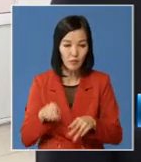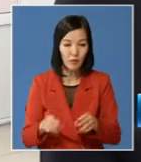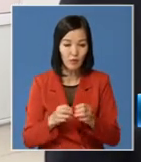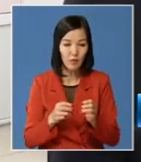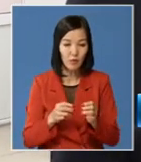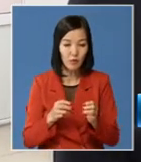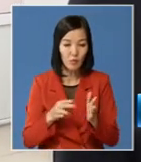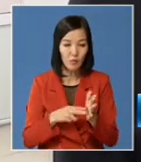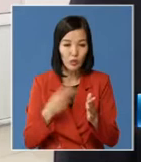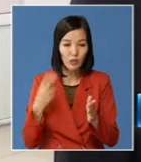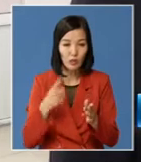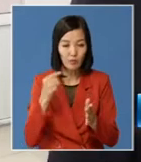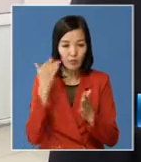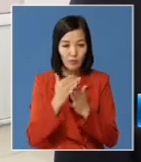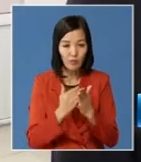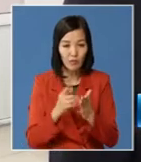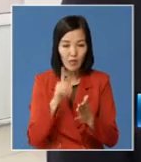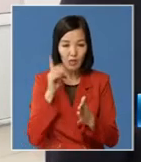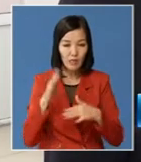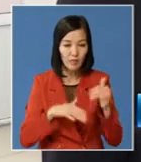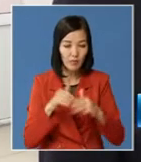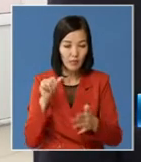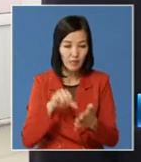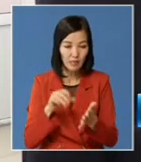2017-2021 бағдарламасы арқылы